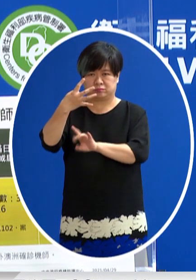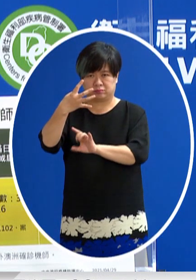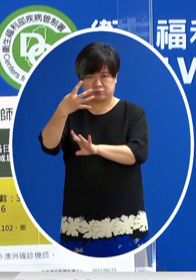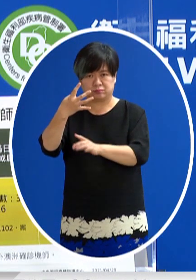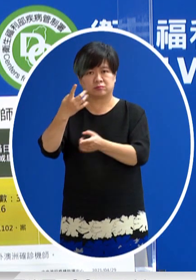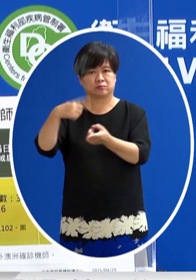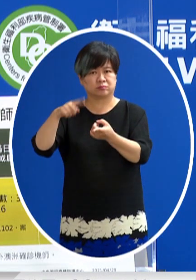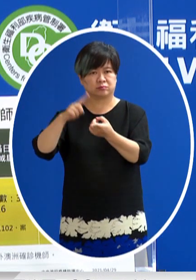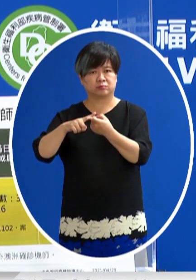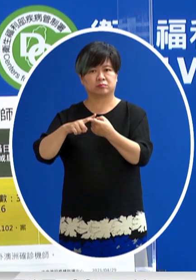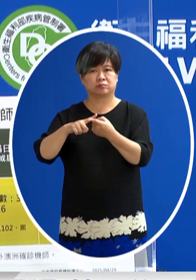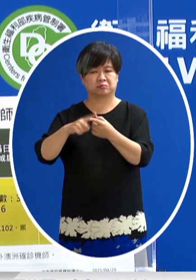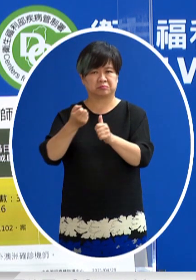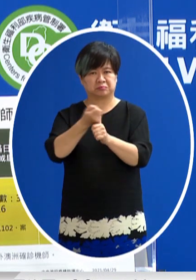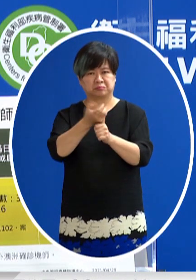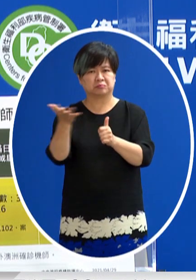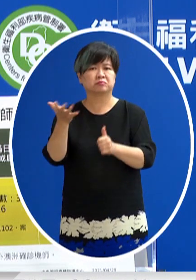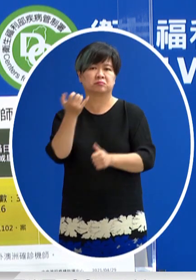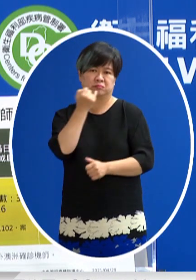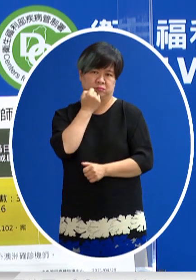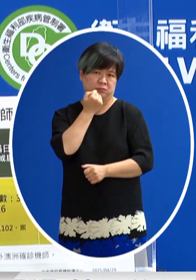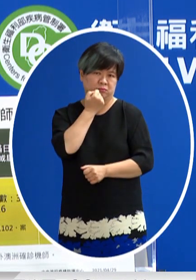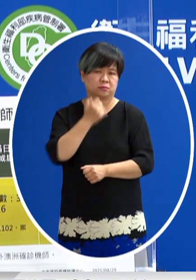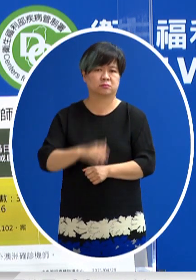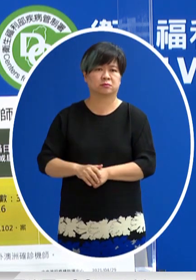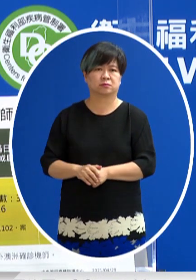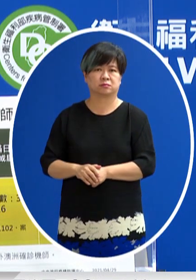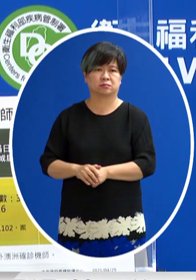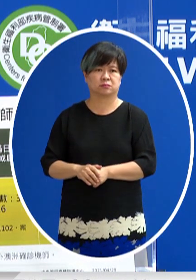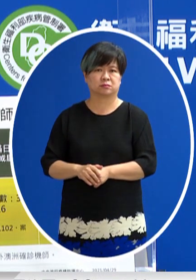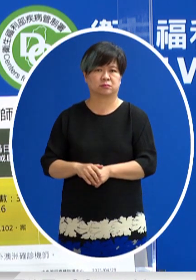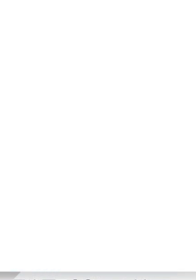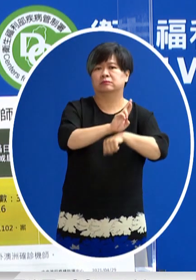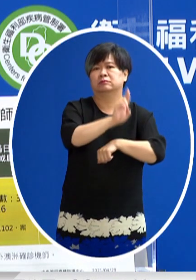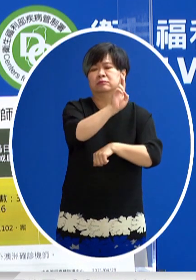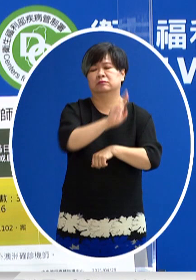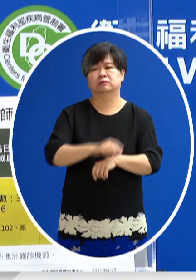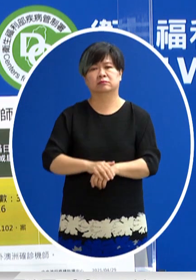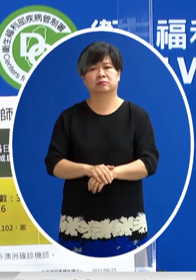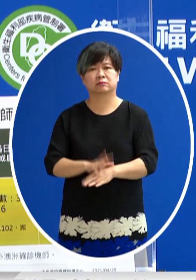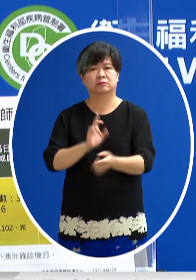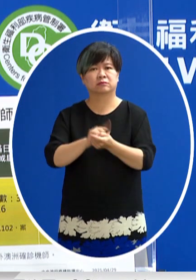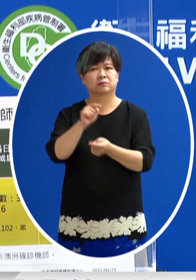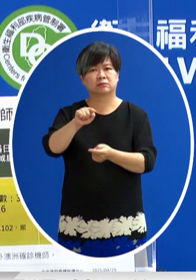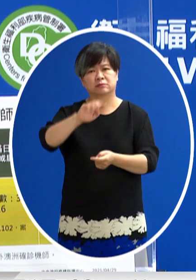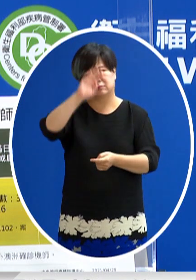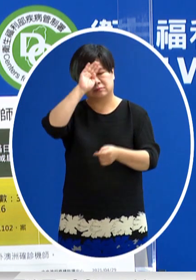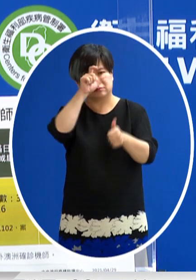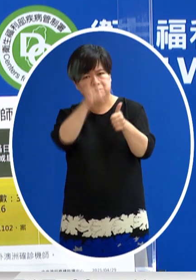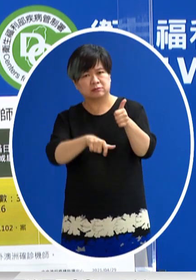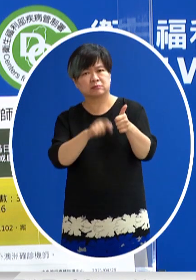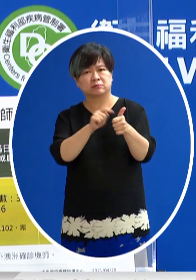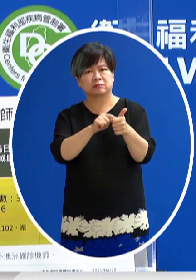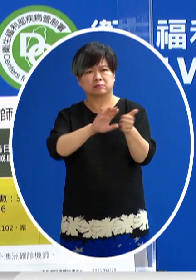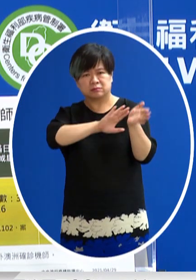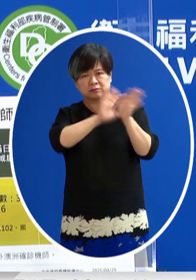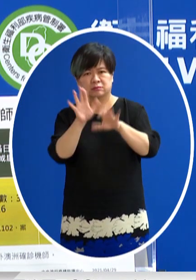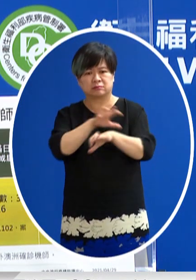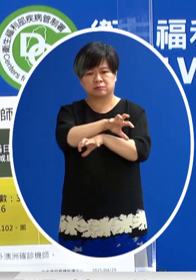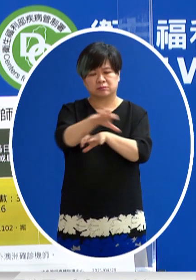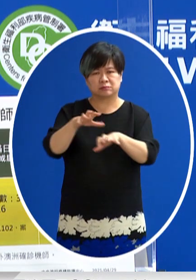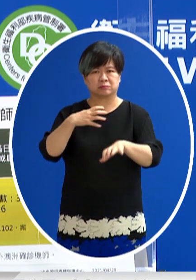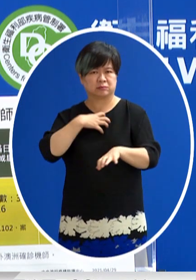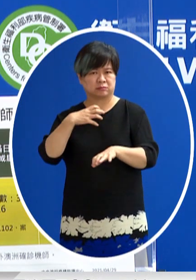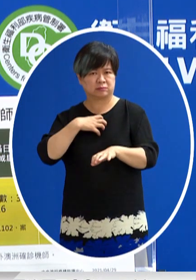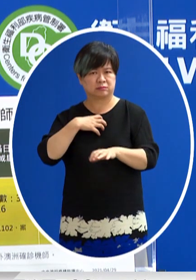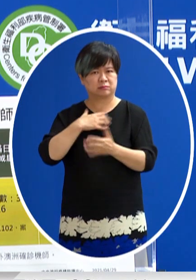该进入说可传染期了。好，这个时间非常的长，对这病例相关的这些疫情跟环境的风